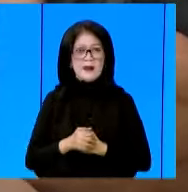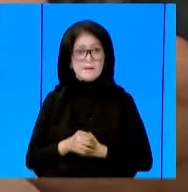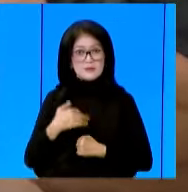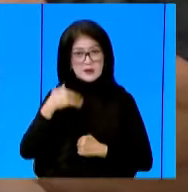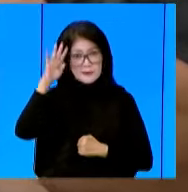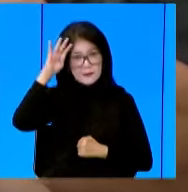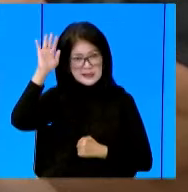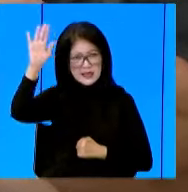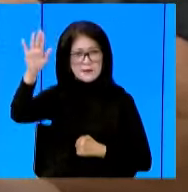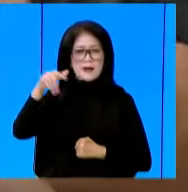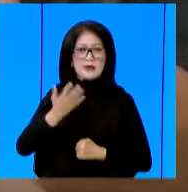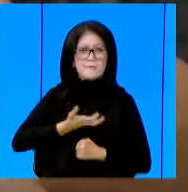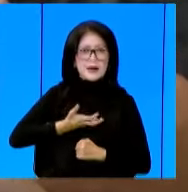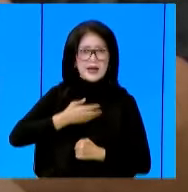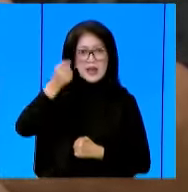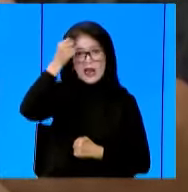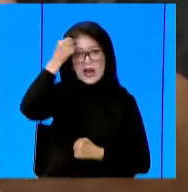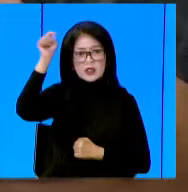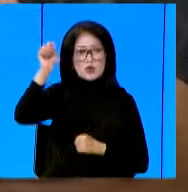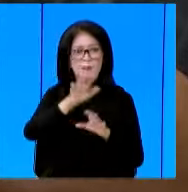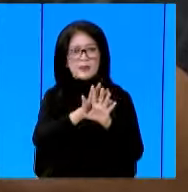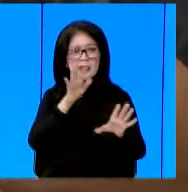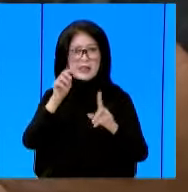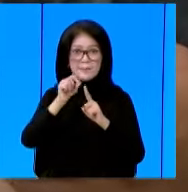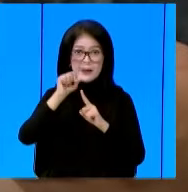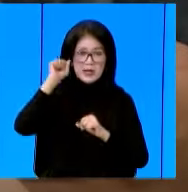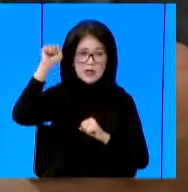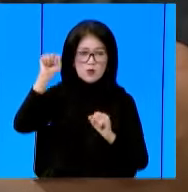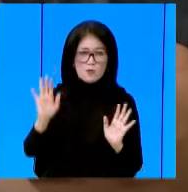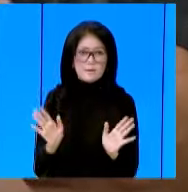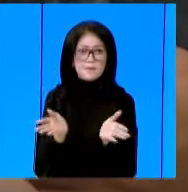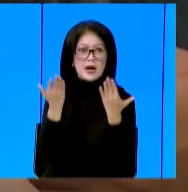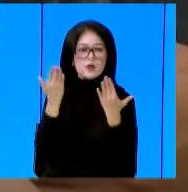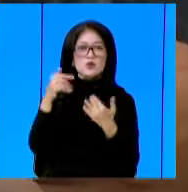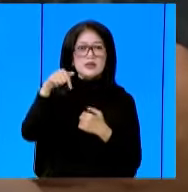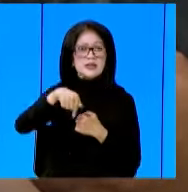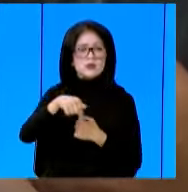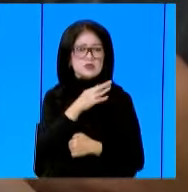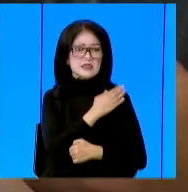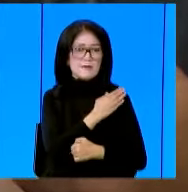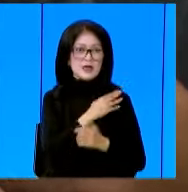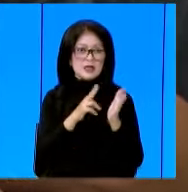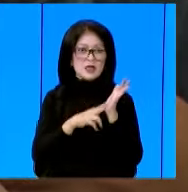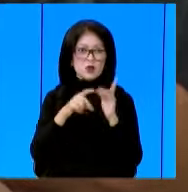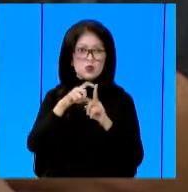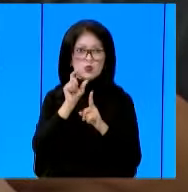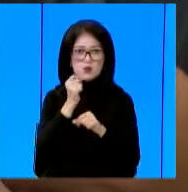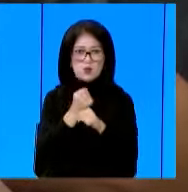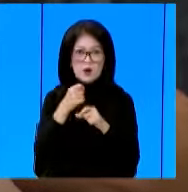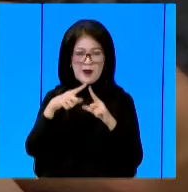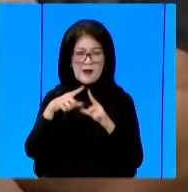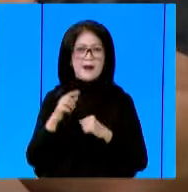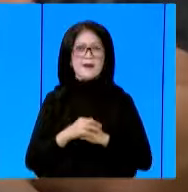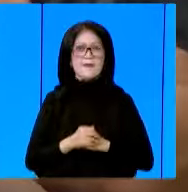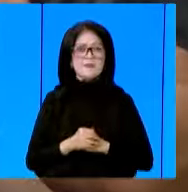bangunkan kantor Partai Perindo di Kabupaten Nduga. Setelah itu, saya akan libarkan pengurus-pengurus